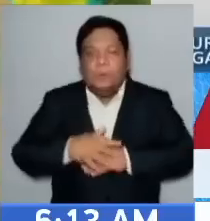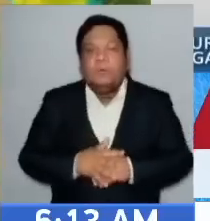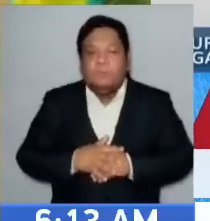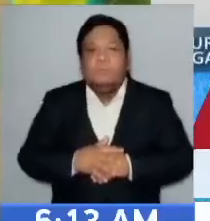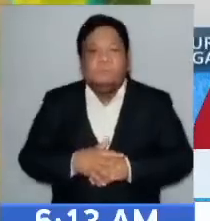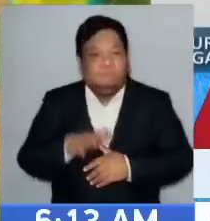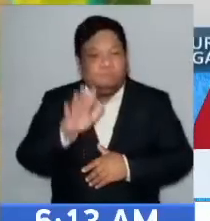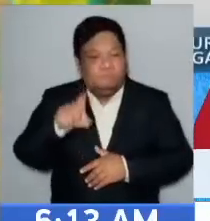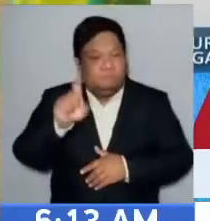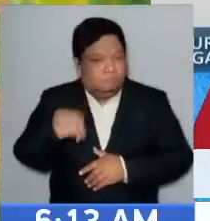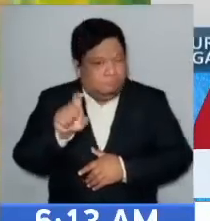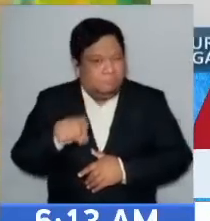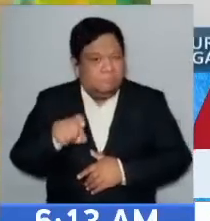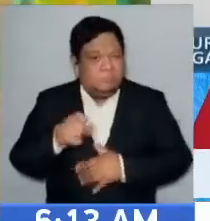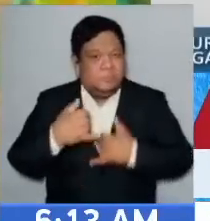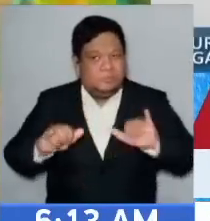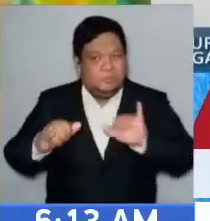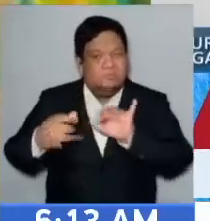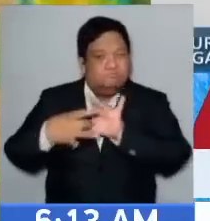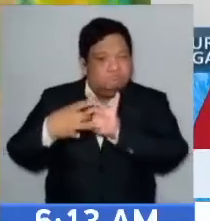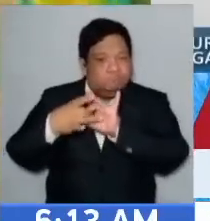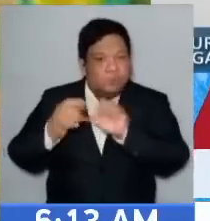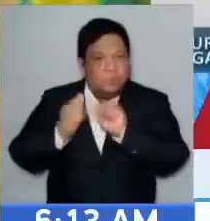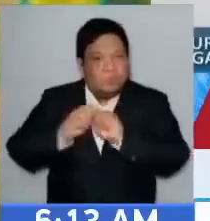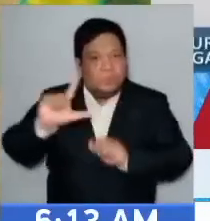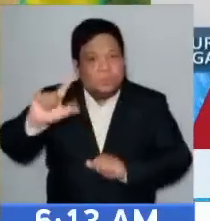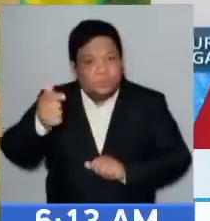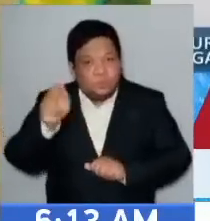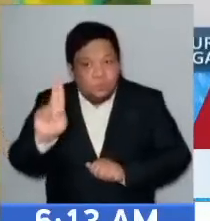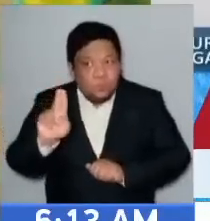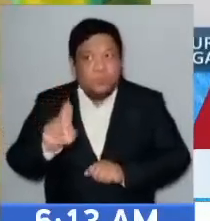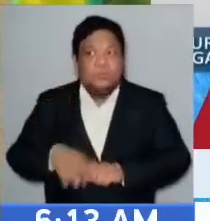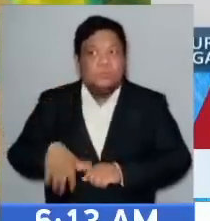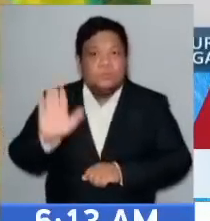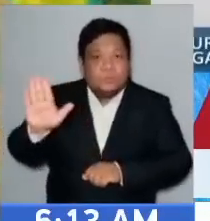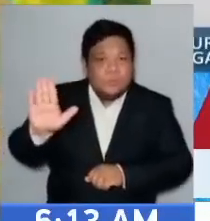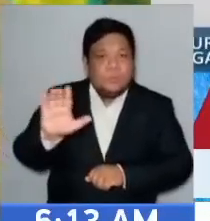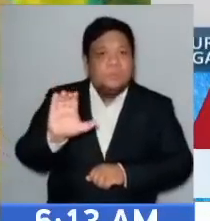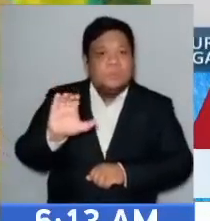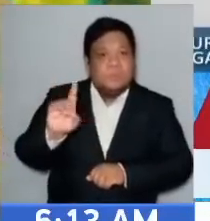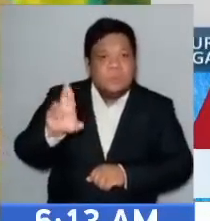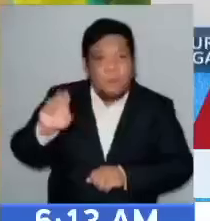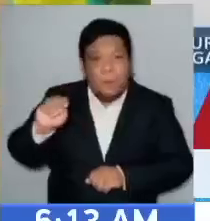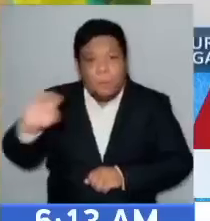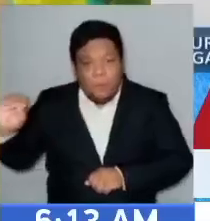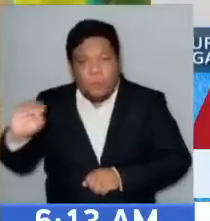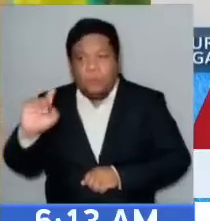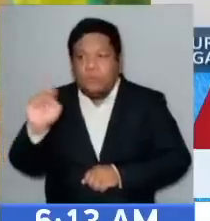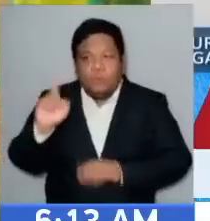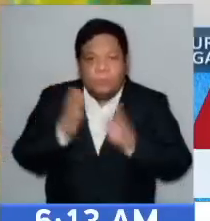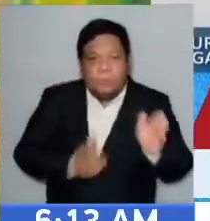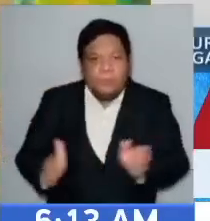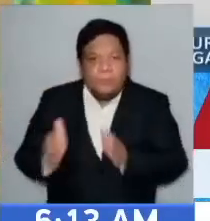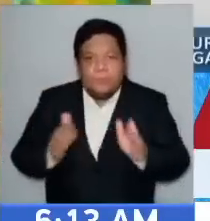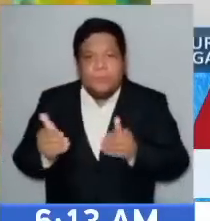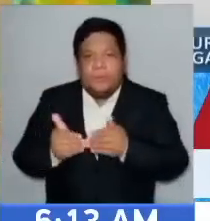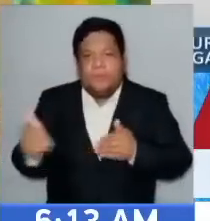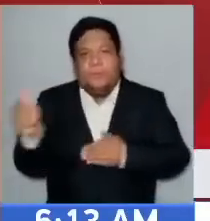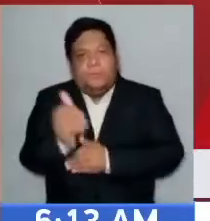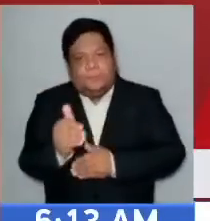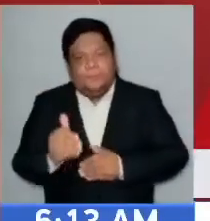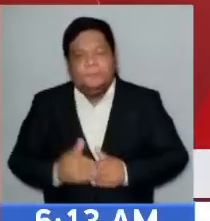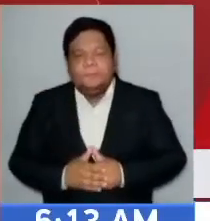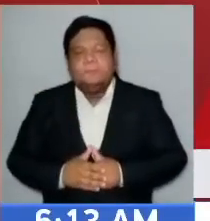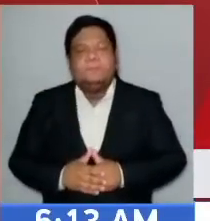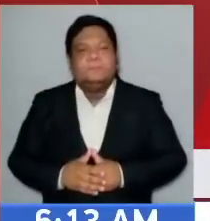local government at local disaster risk reduction managing officers para sa mga disaster preparedness and mitigation measures. Yung chance ba nito sa